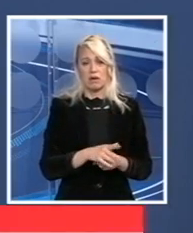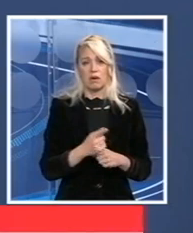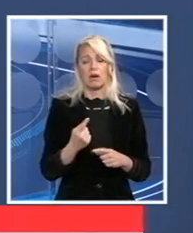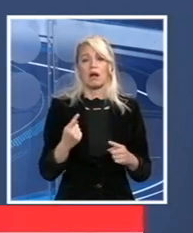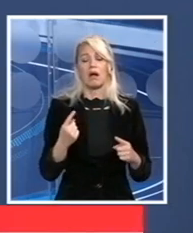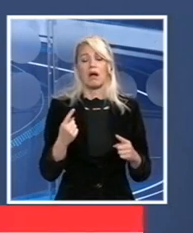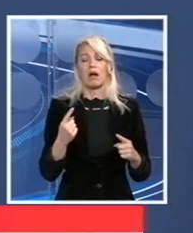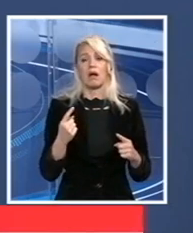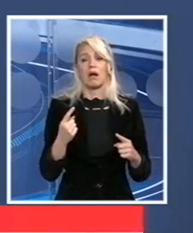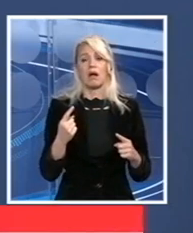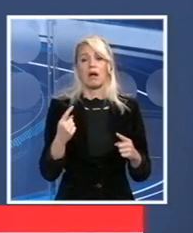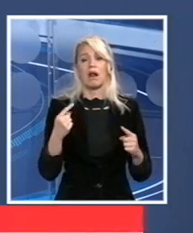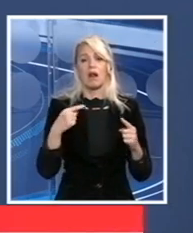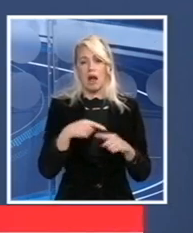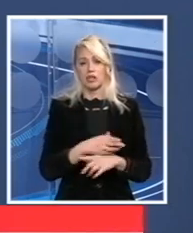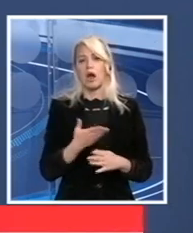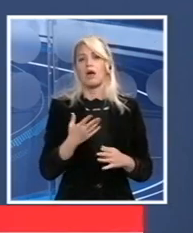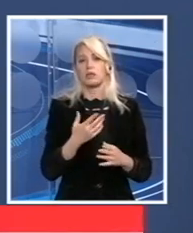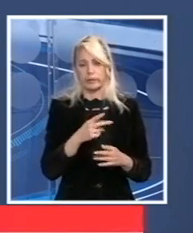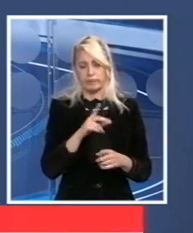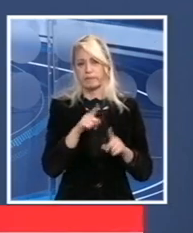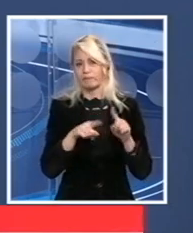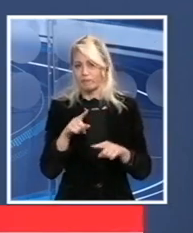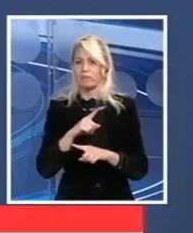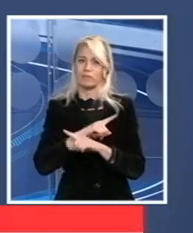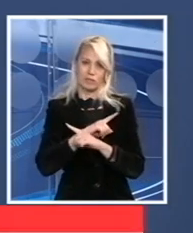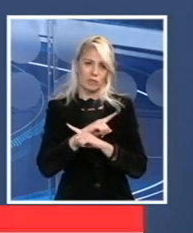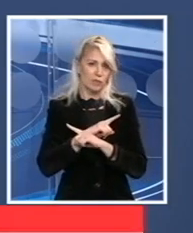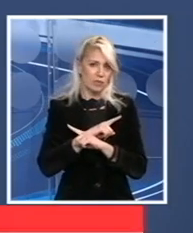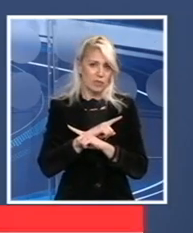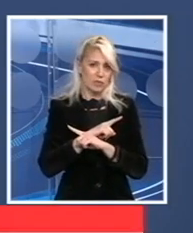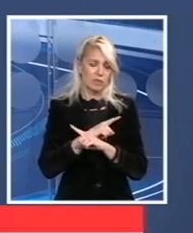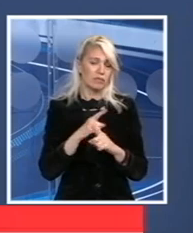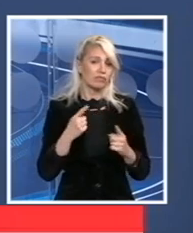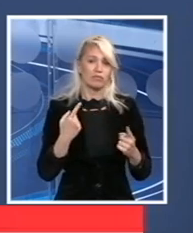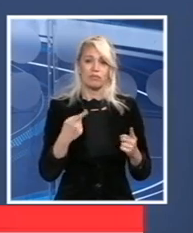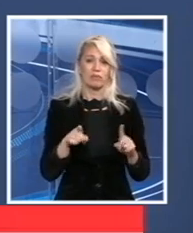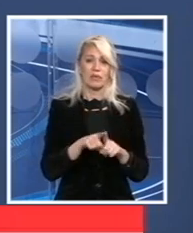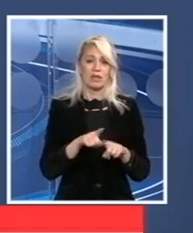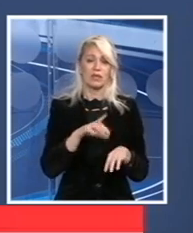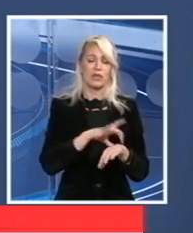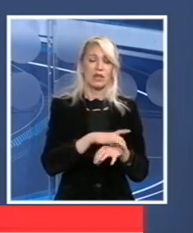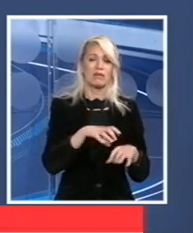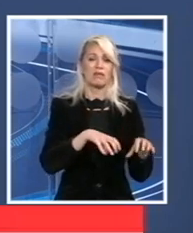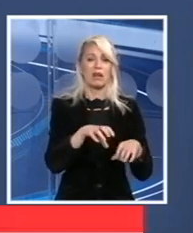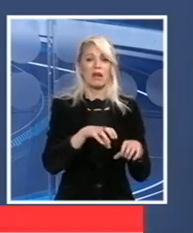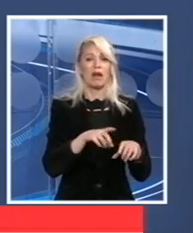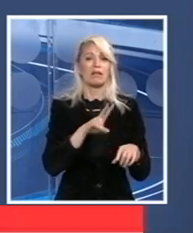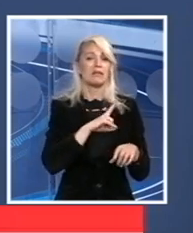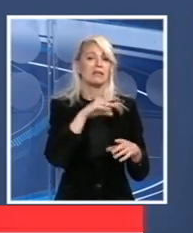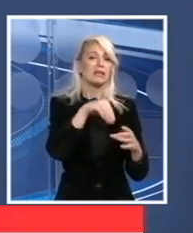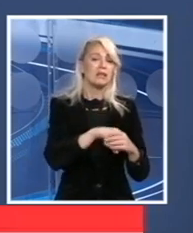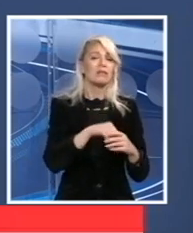kao posledično tome i umiranje od ove bolesti, pošto i među nama i među zdravstvenim radnicima postoje osobe koji su